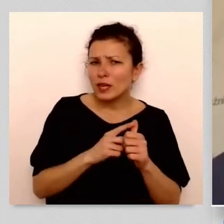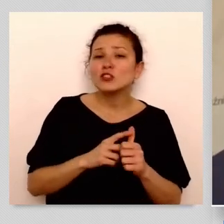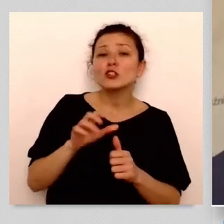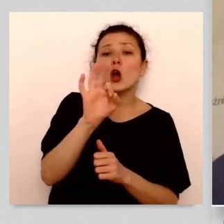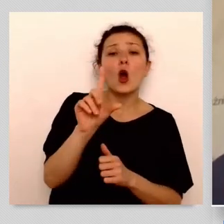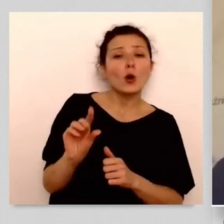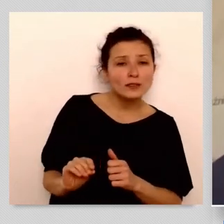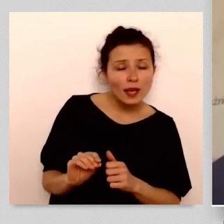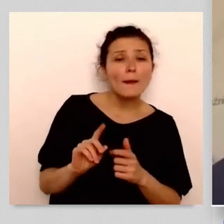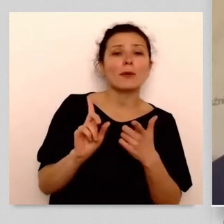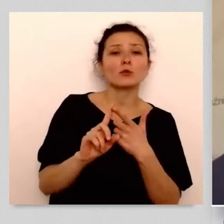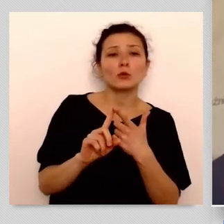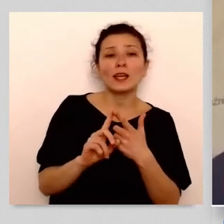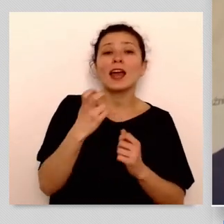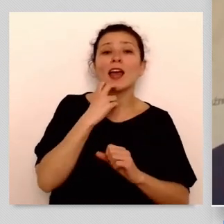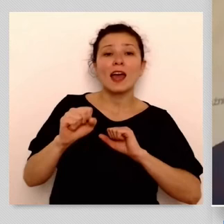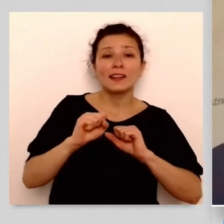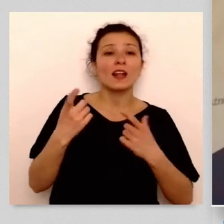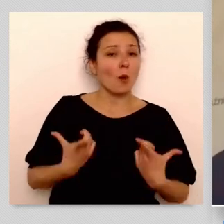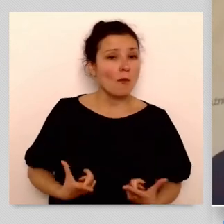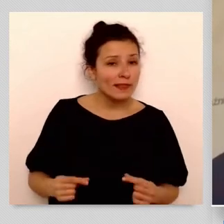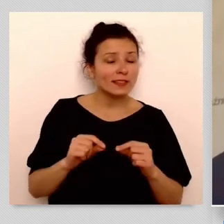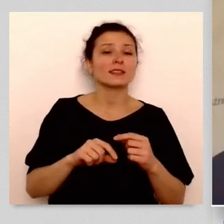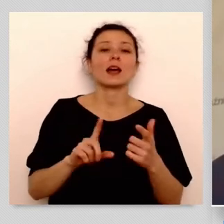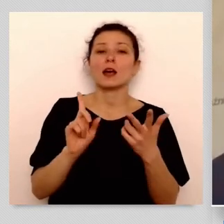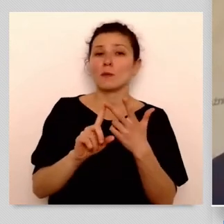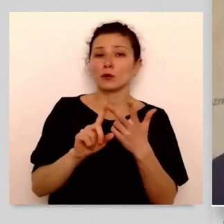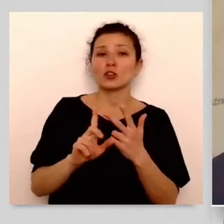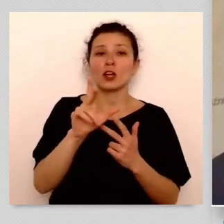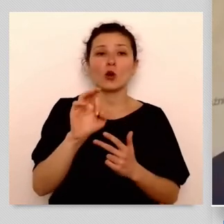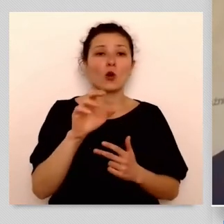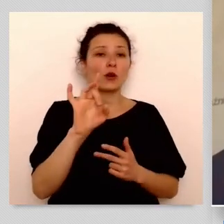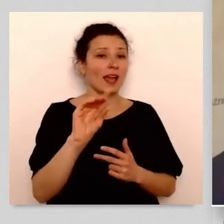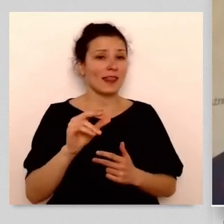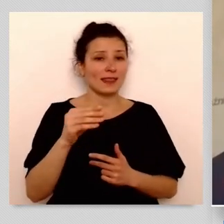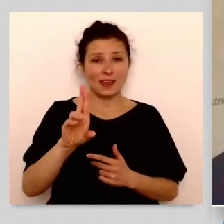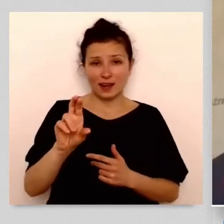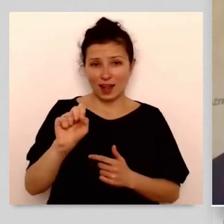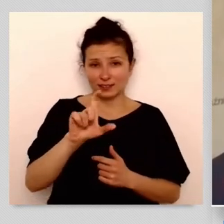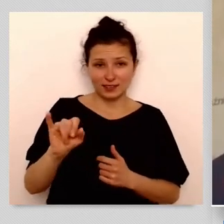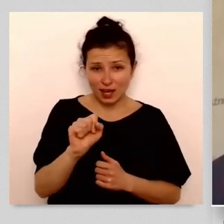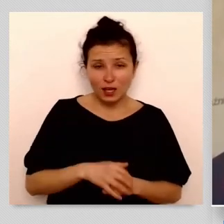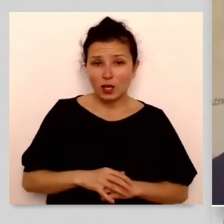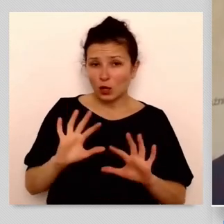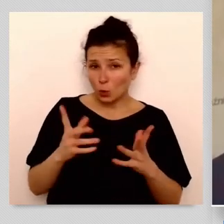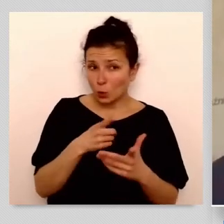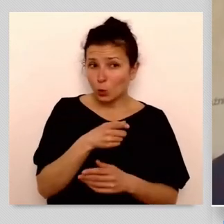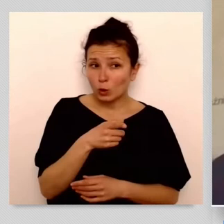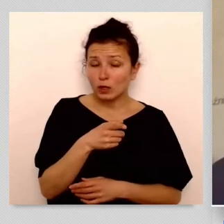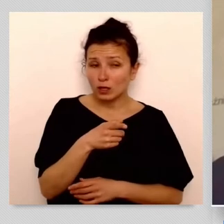energii, po drugie energetyka obywatelska, po trzecie kogeneracja są na